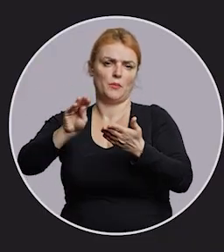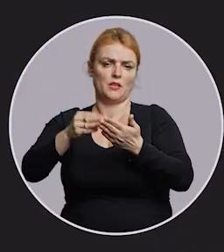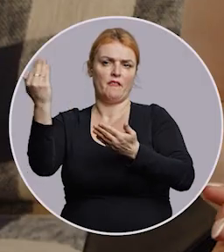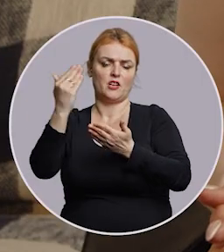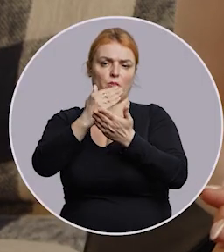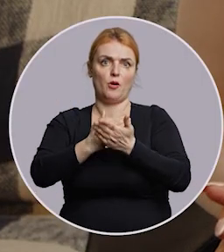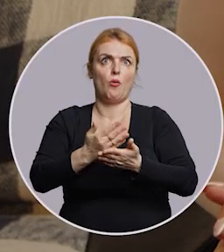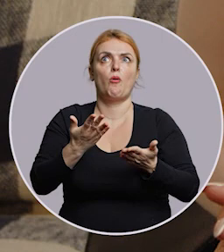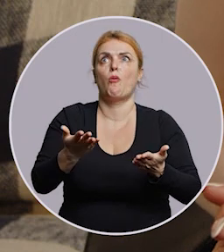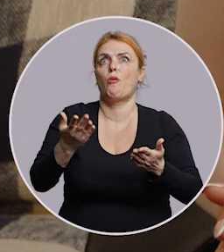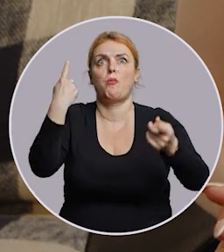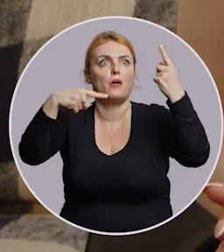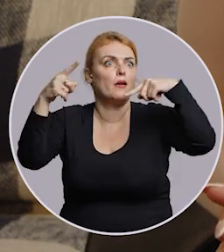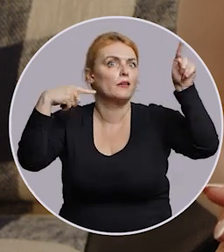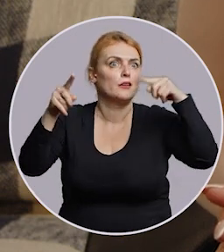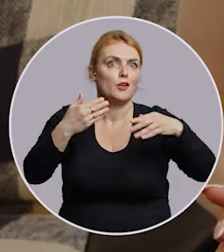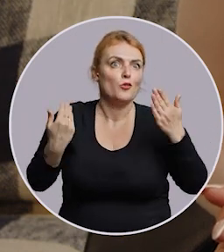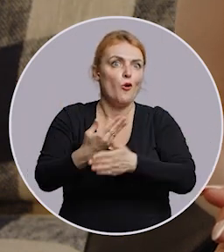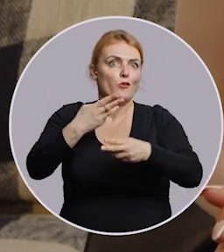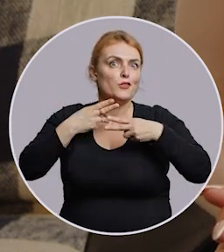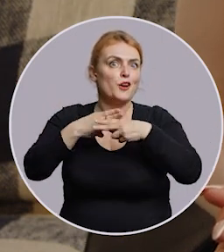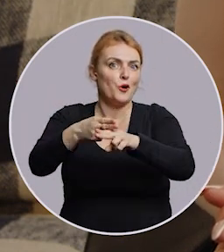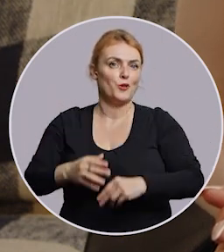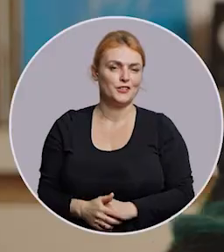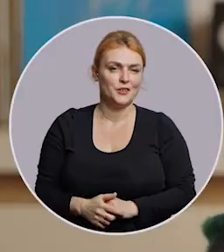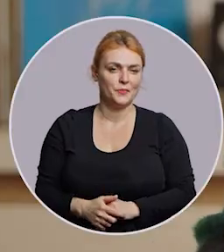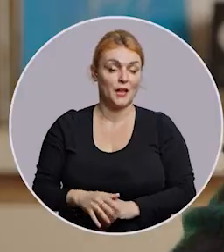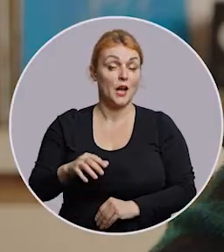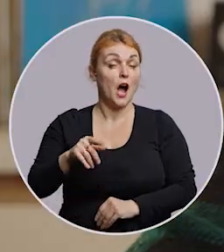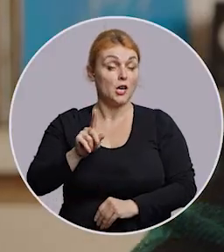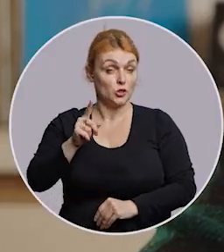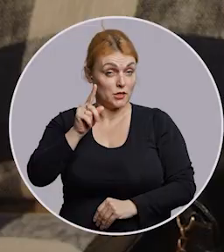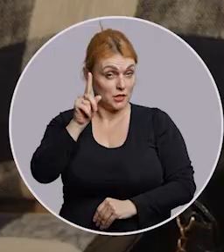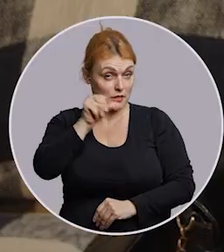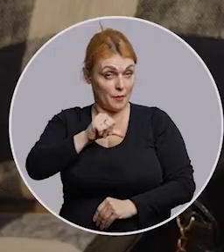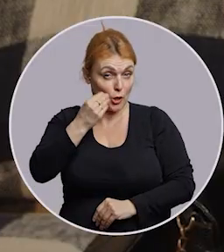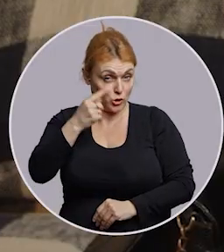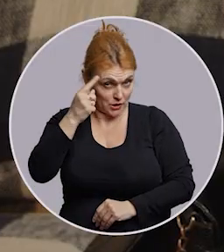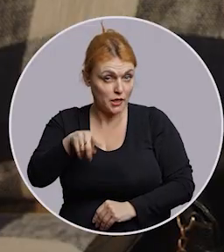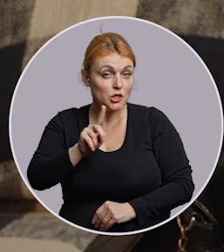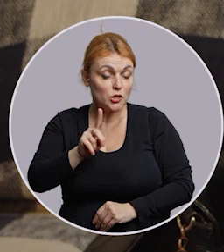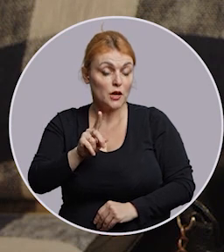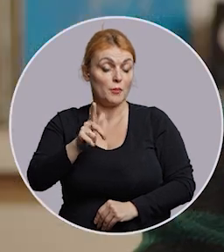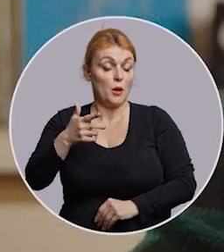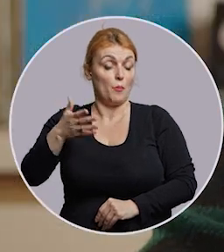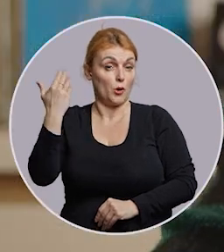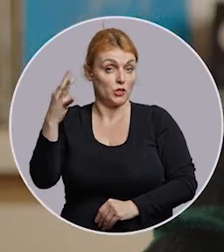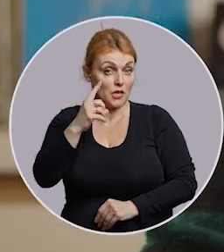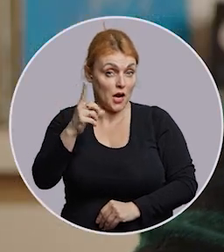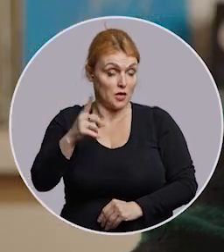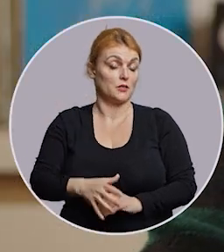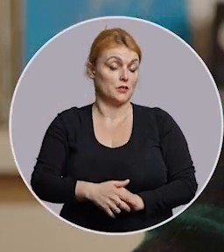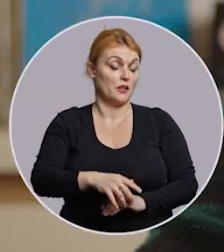e-rețeta. Mare minune cu tehnologiile astea. Dar cel mai fain știți ce e? Pentru că data trecută